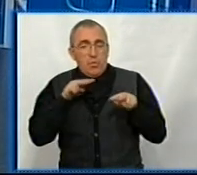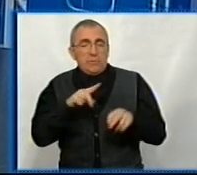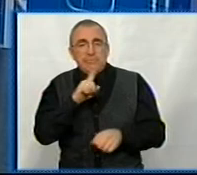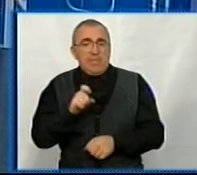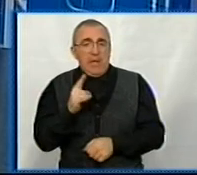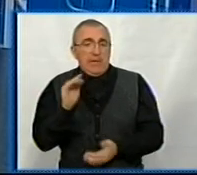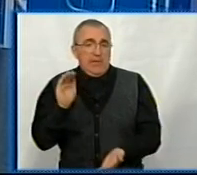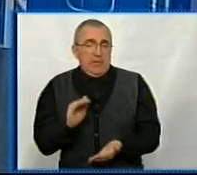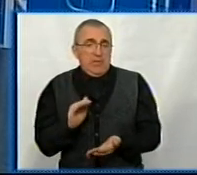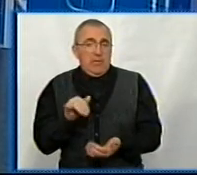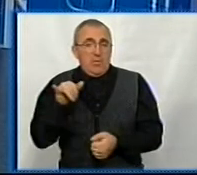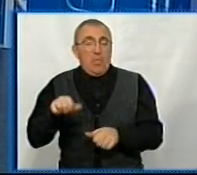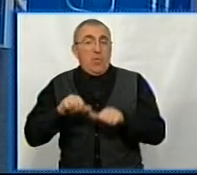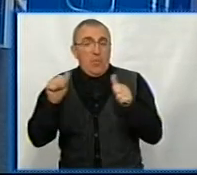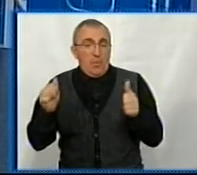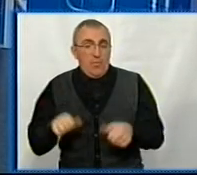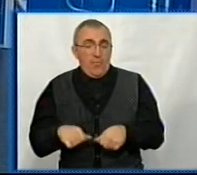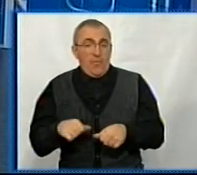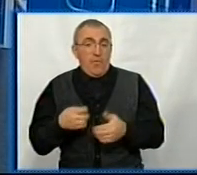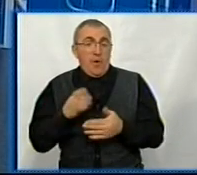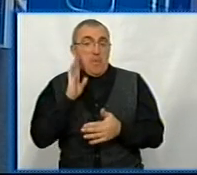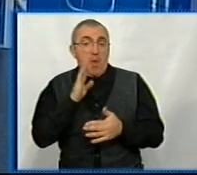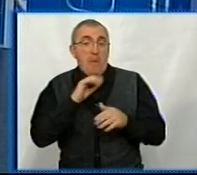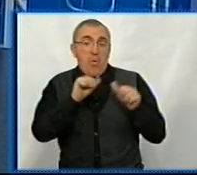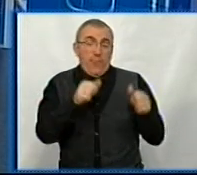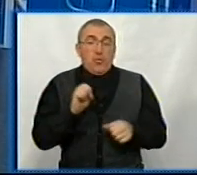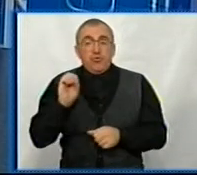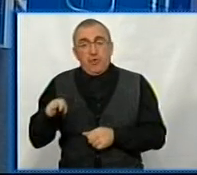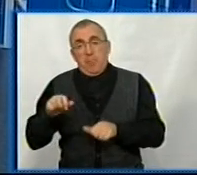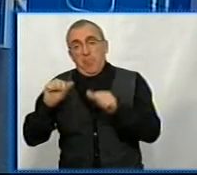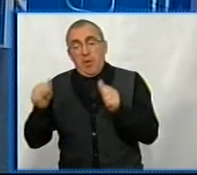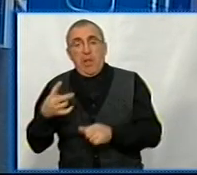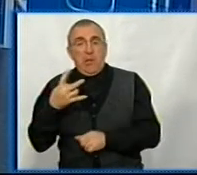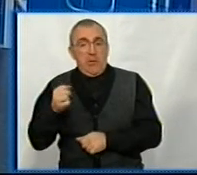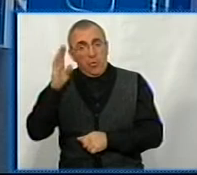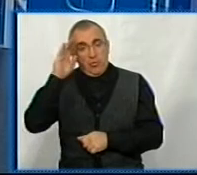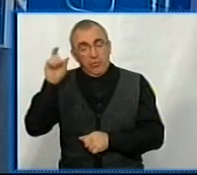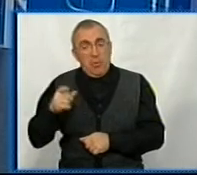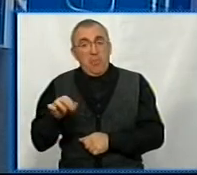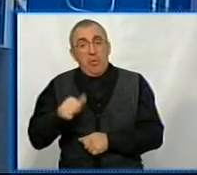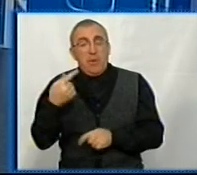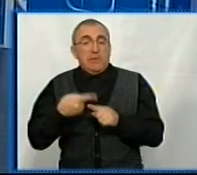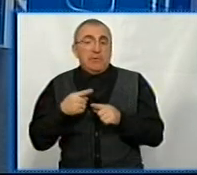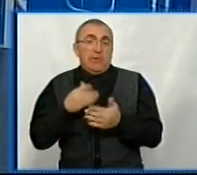догляду за дитиною. Да? Його оформляють в лікарі скоріше на маму, чим оформляють на чоловіка.